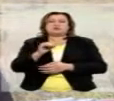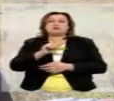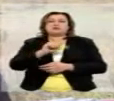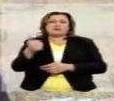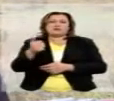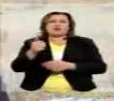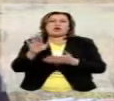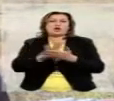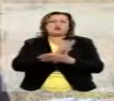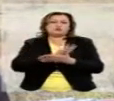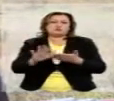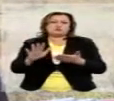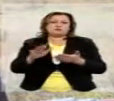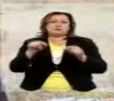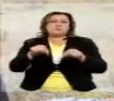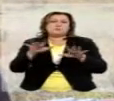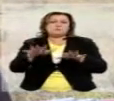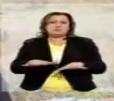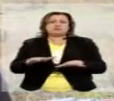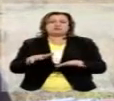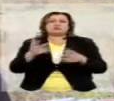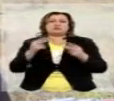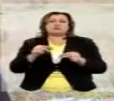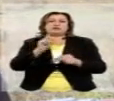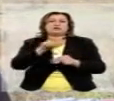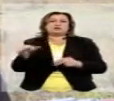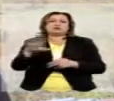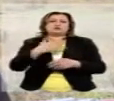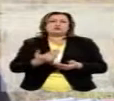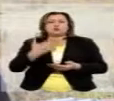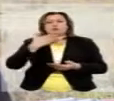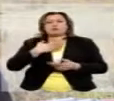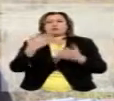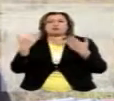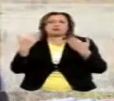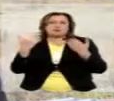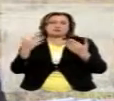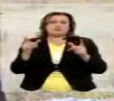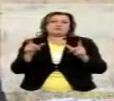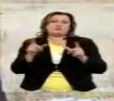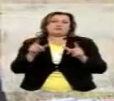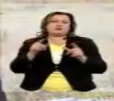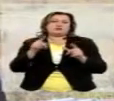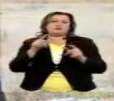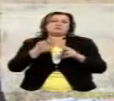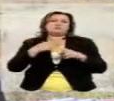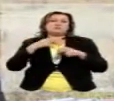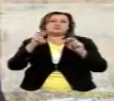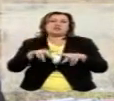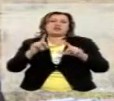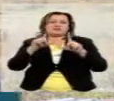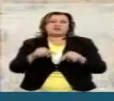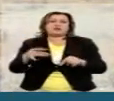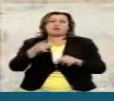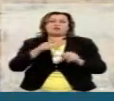самое главное, это очистить те места, где наши жители любят отдыхать. Мы специально вот выехали на территорию